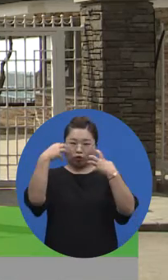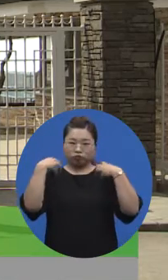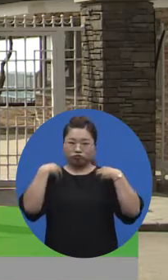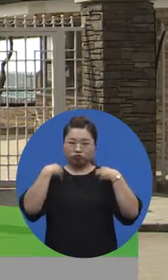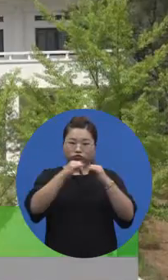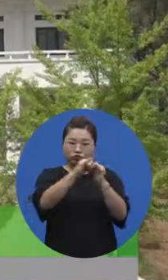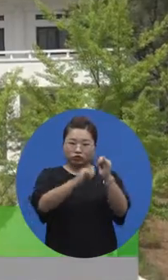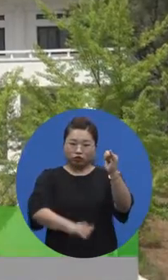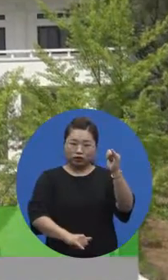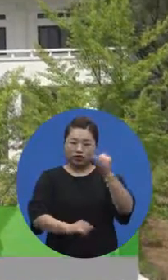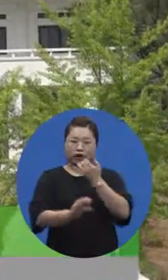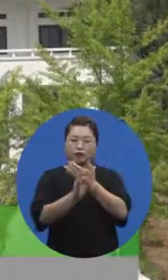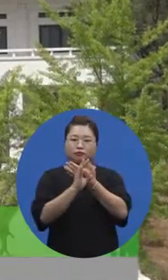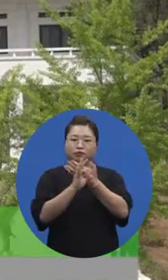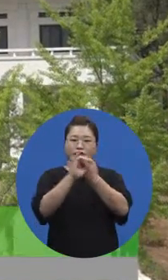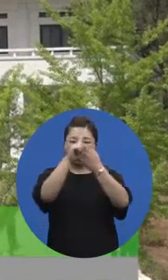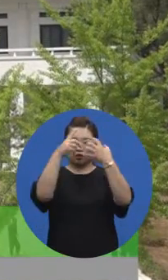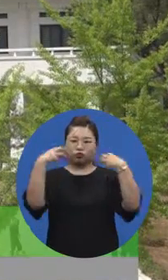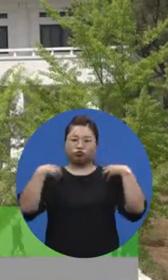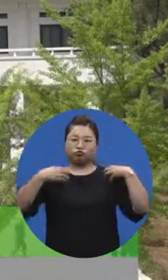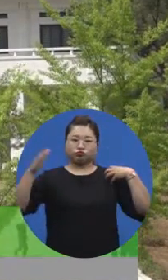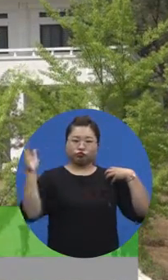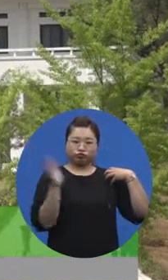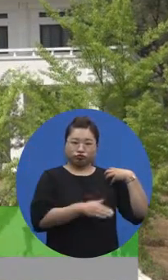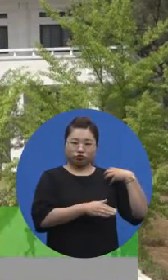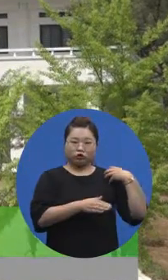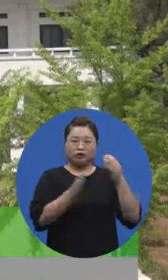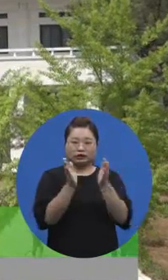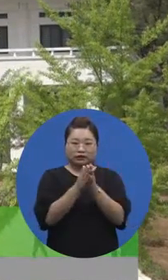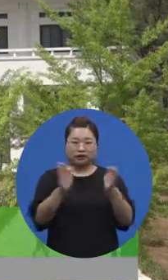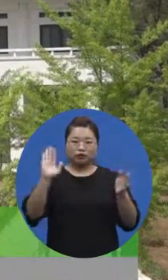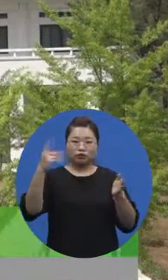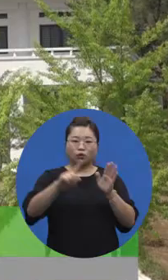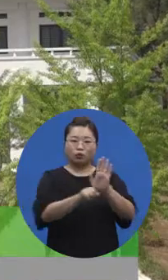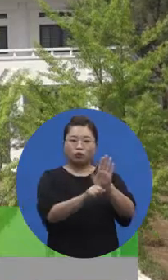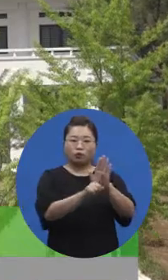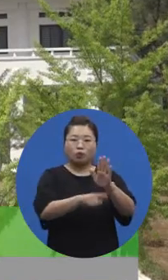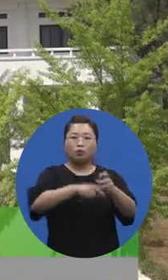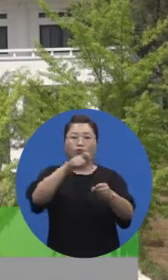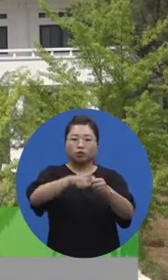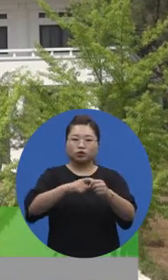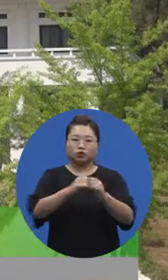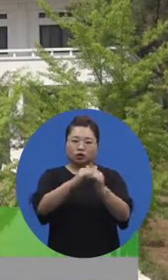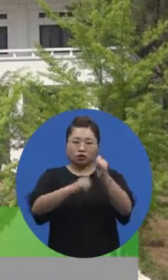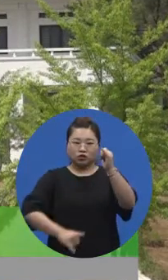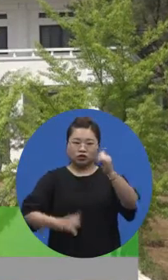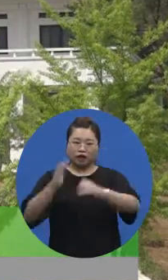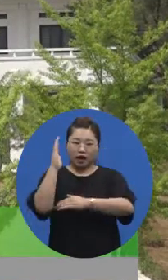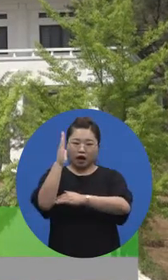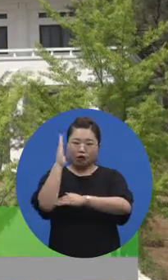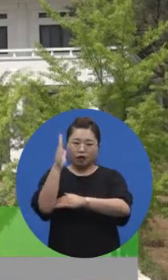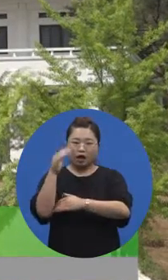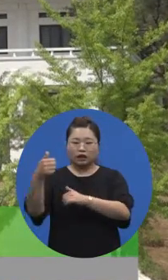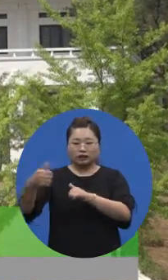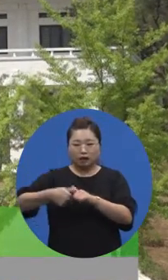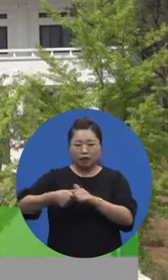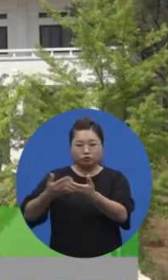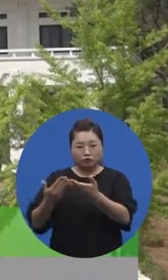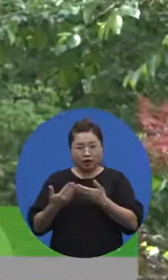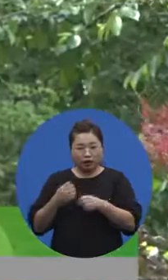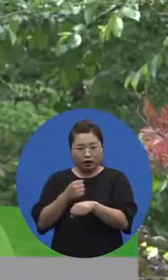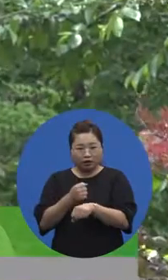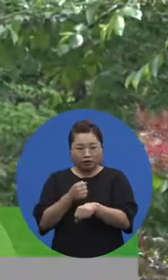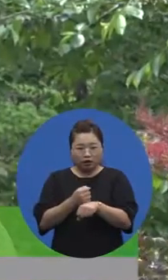정부 역사가 임시정부에서 이어져 왔다는 사실을 알린다는 취지에서 역사학계의 자문을 얻어 박은식,